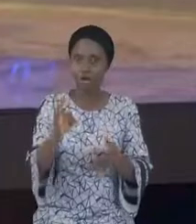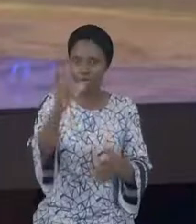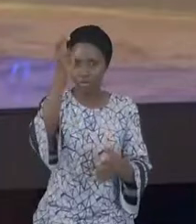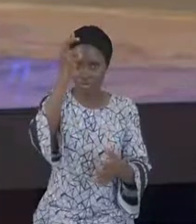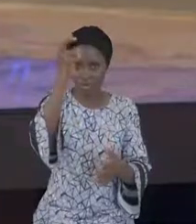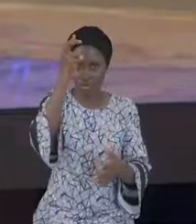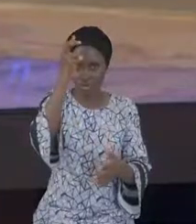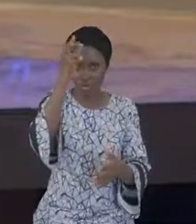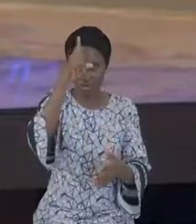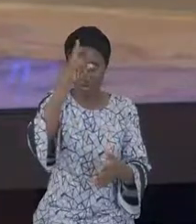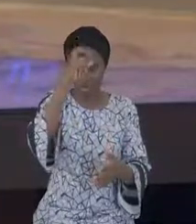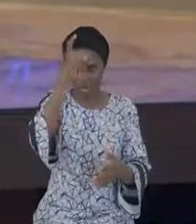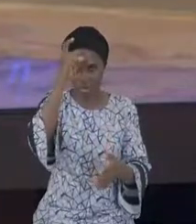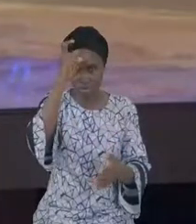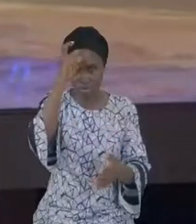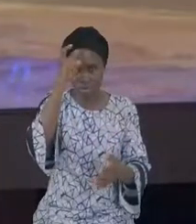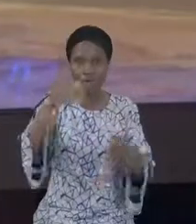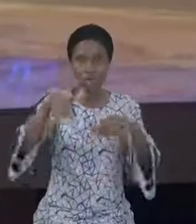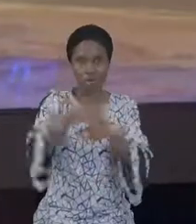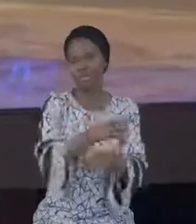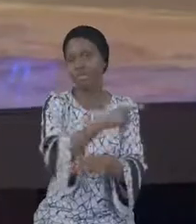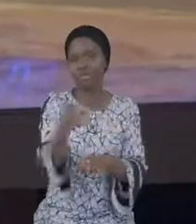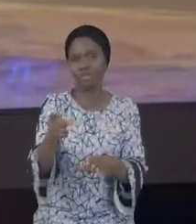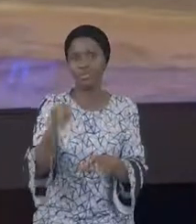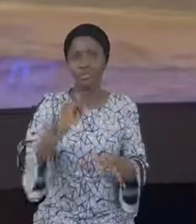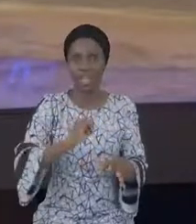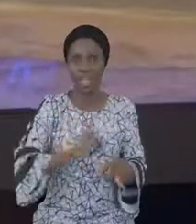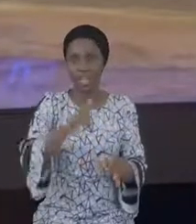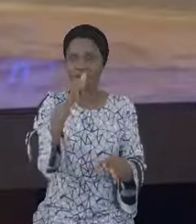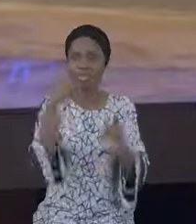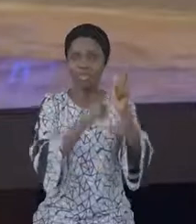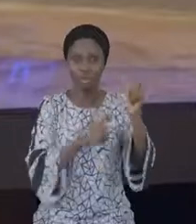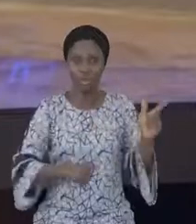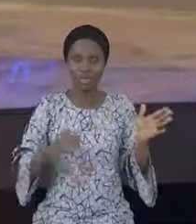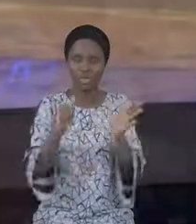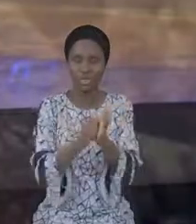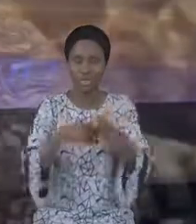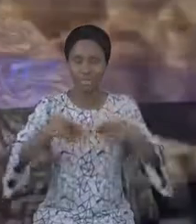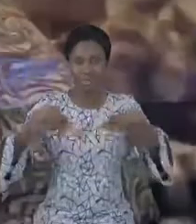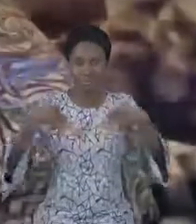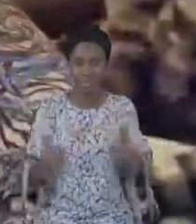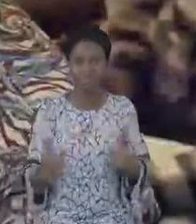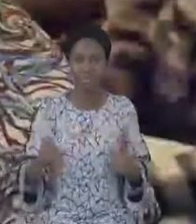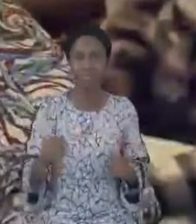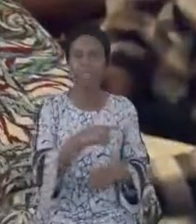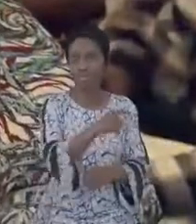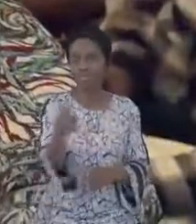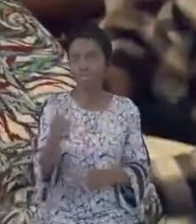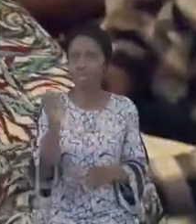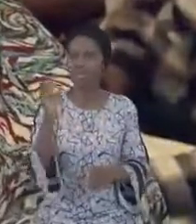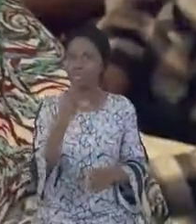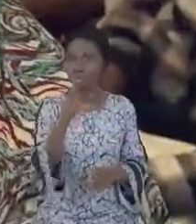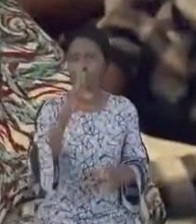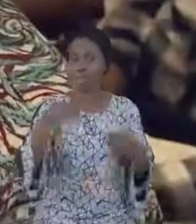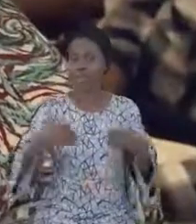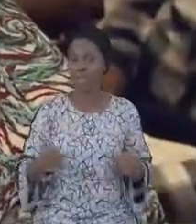Égyptiens. Je suis l'Éternel Dieu, je suis Jéhovah Rapha, je suis l'Éternel qui te guérit. Vous êtes guéri au nom